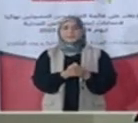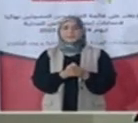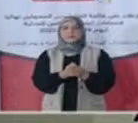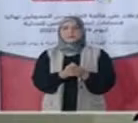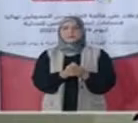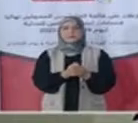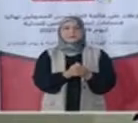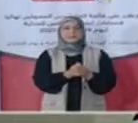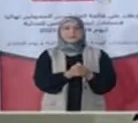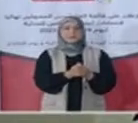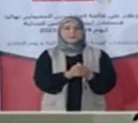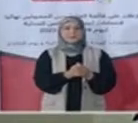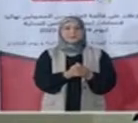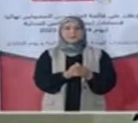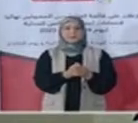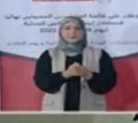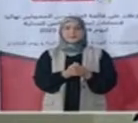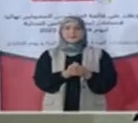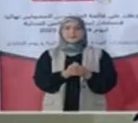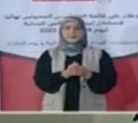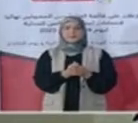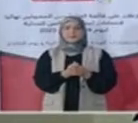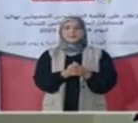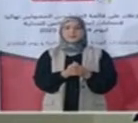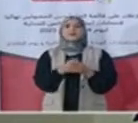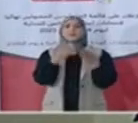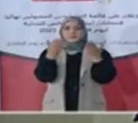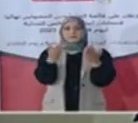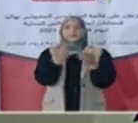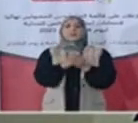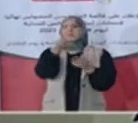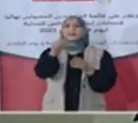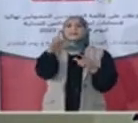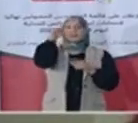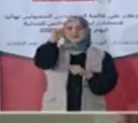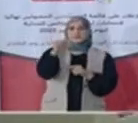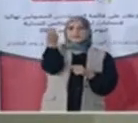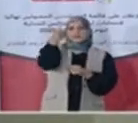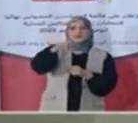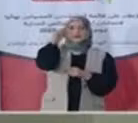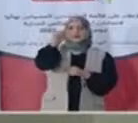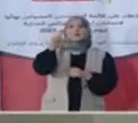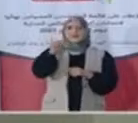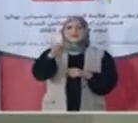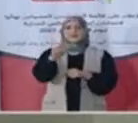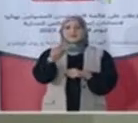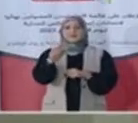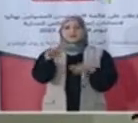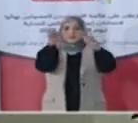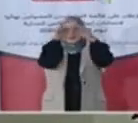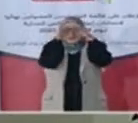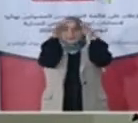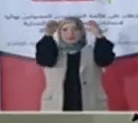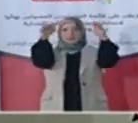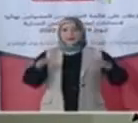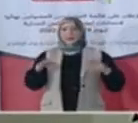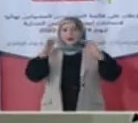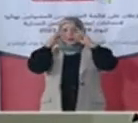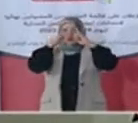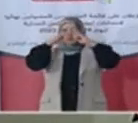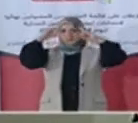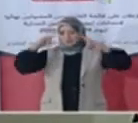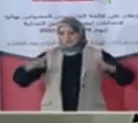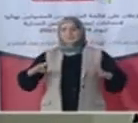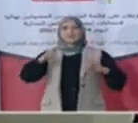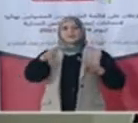ابتدائية أو إعداديات، وفي حالات قليلة جدا سوف يكون هناك خيمة كمركز